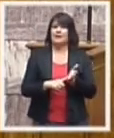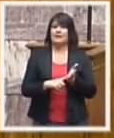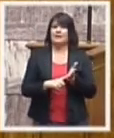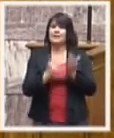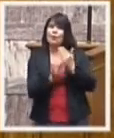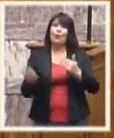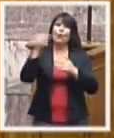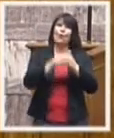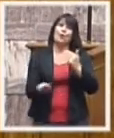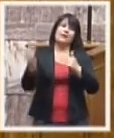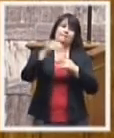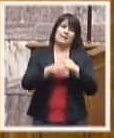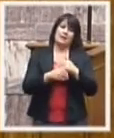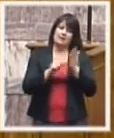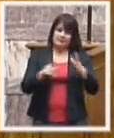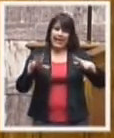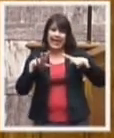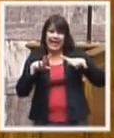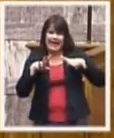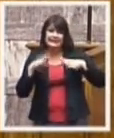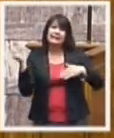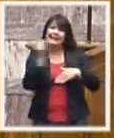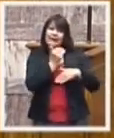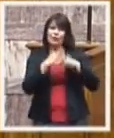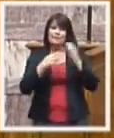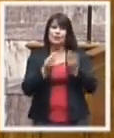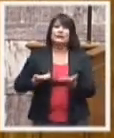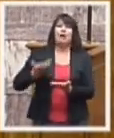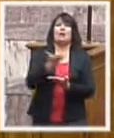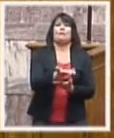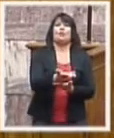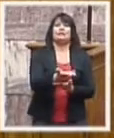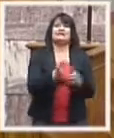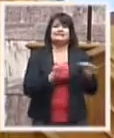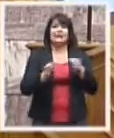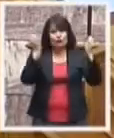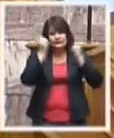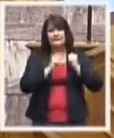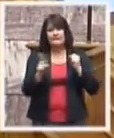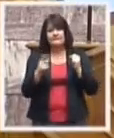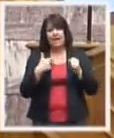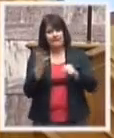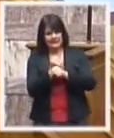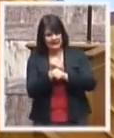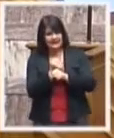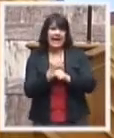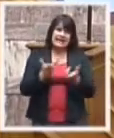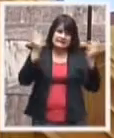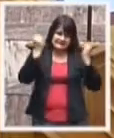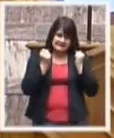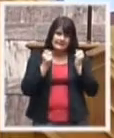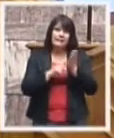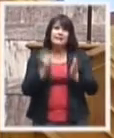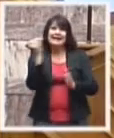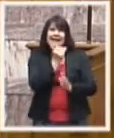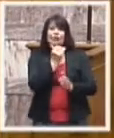24-ωρη ετοιμότητα για την ταχύτητα και ποιοτική πρώτη αντίδραση. Η ζημιά ή η επιτυχία έγκυται ακριβώς σε αυτή την πρώτη